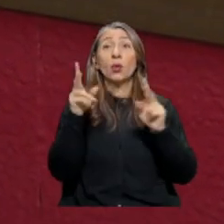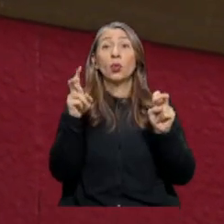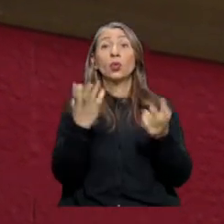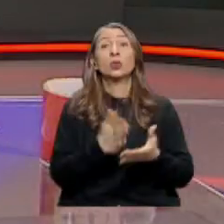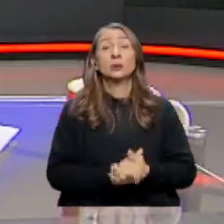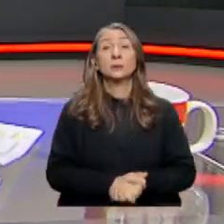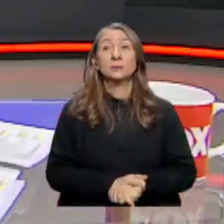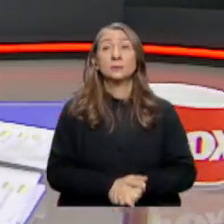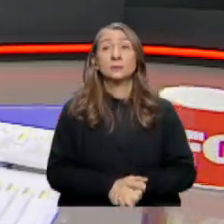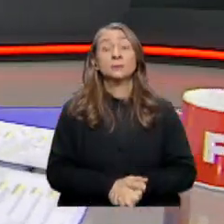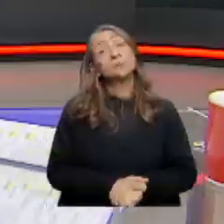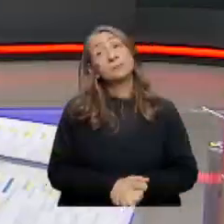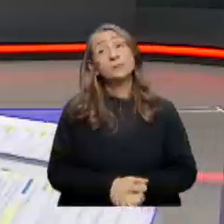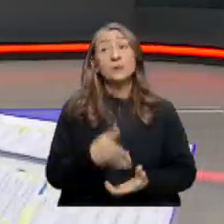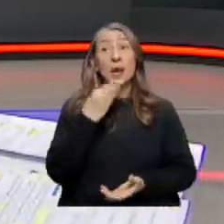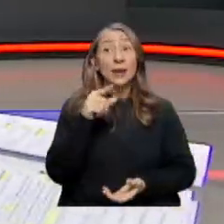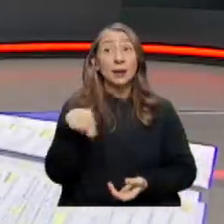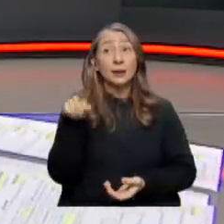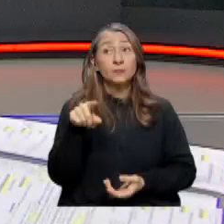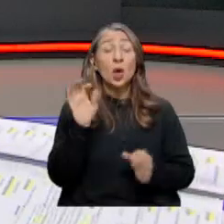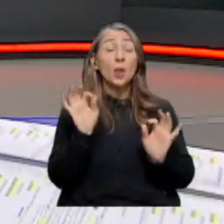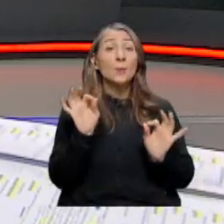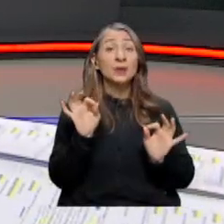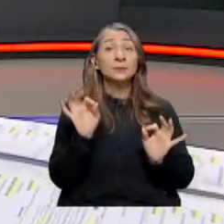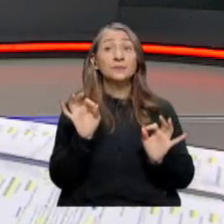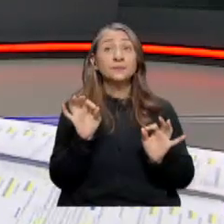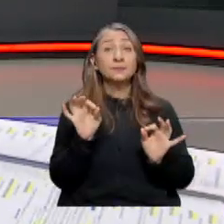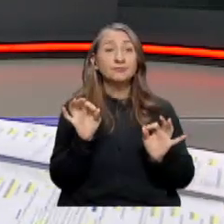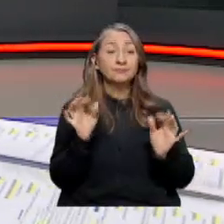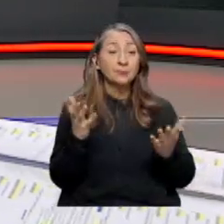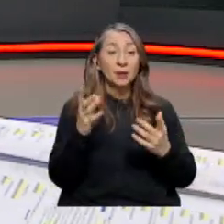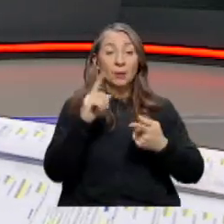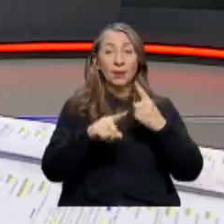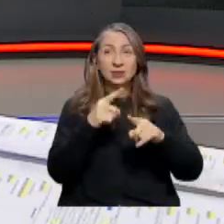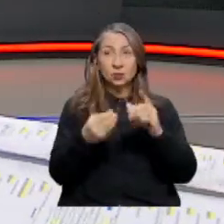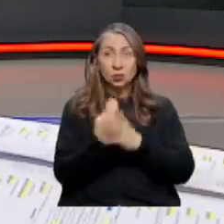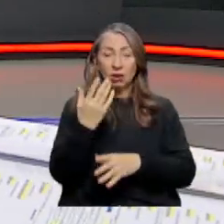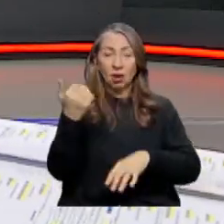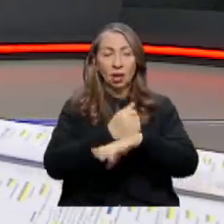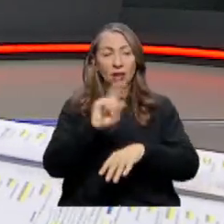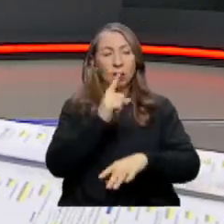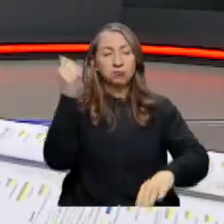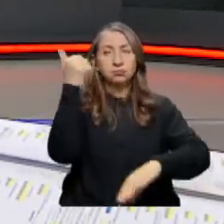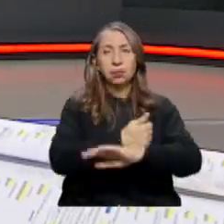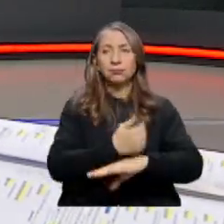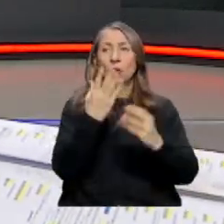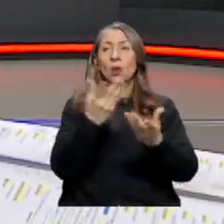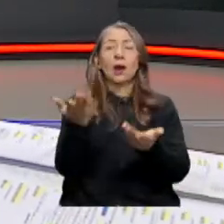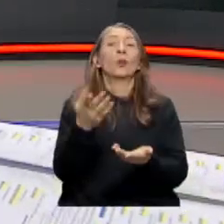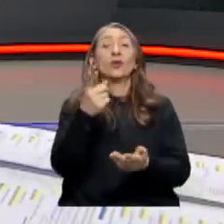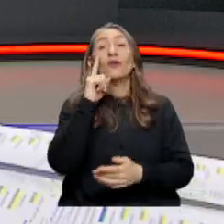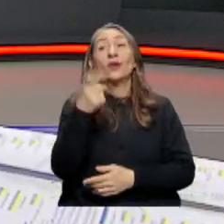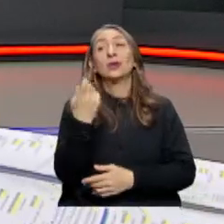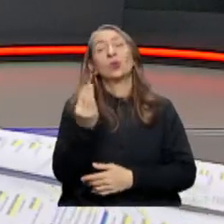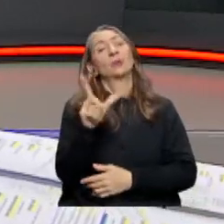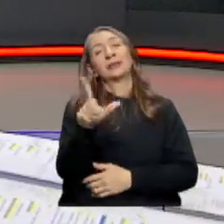yani. Emekliler önemli. Yani parti kursalar iktidarı alırlar, öyle söyleyeyim. Dolayısıyla bunun